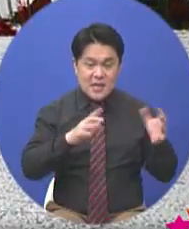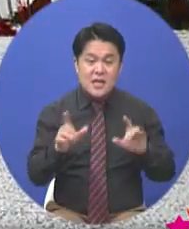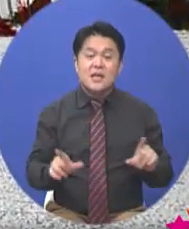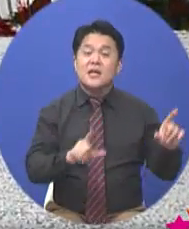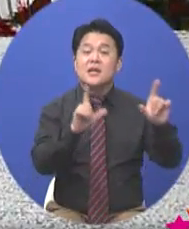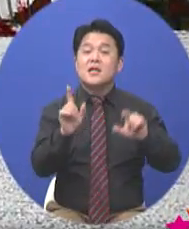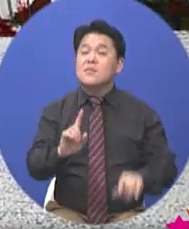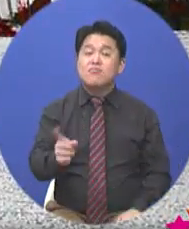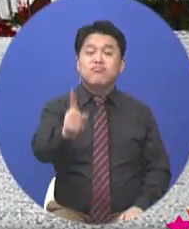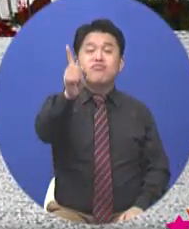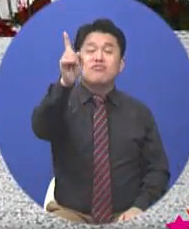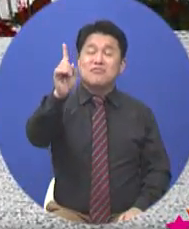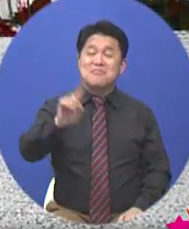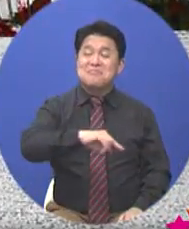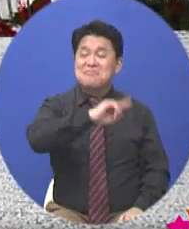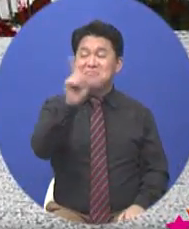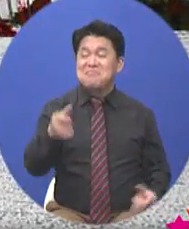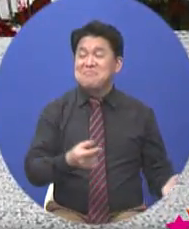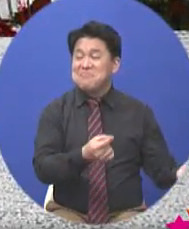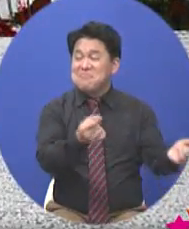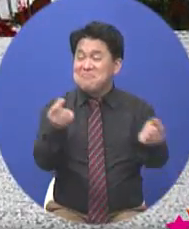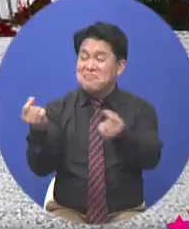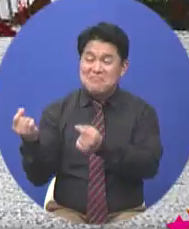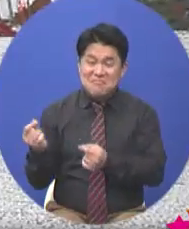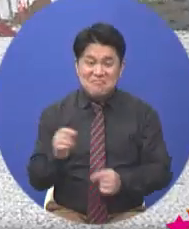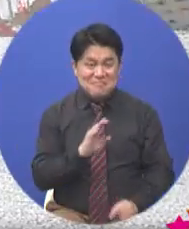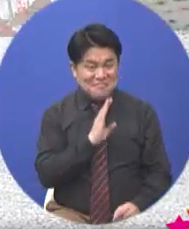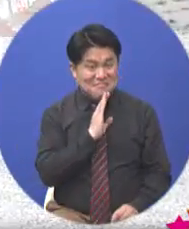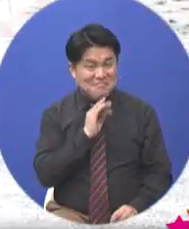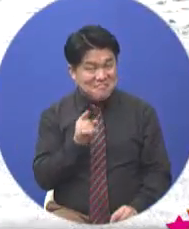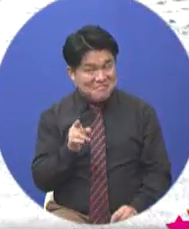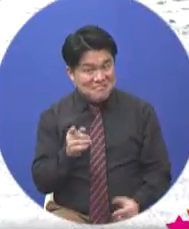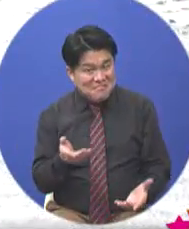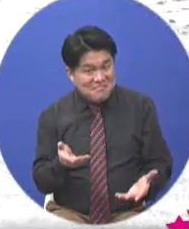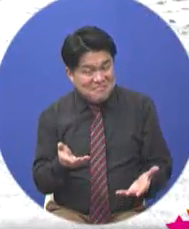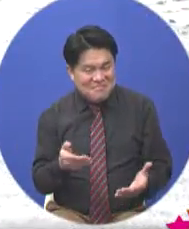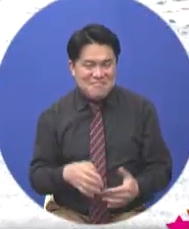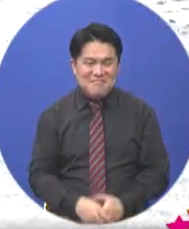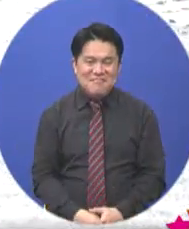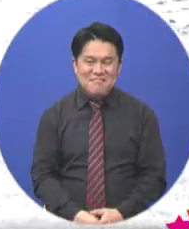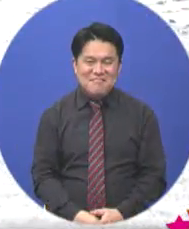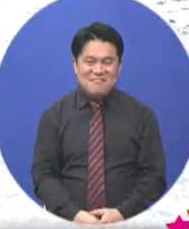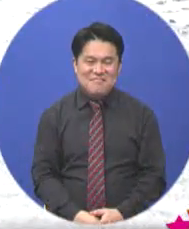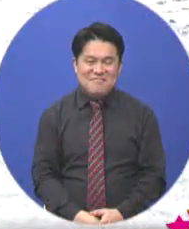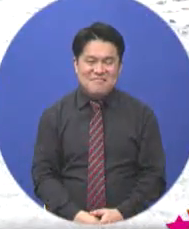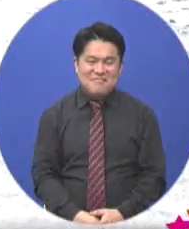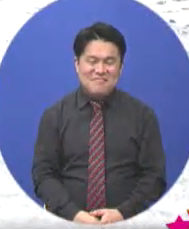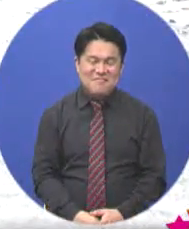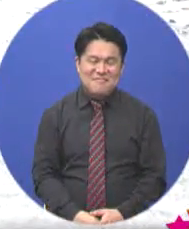아, 세상 살이 뭐 다 그런 거지 뭐.